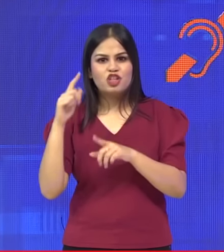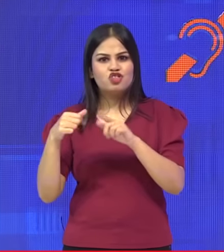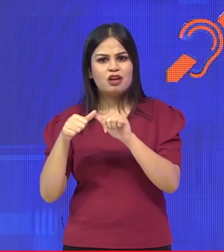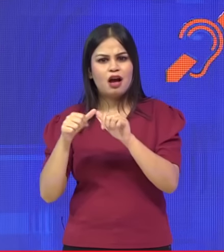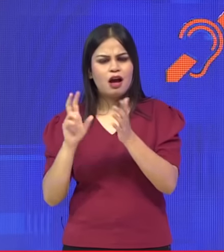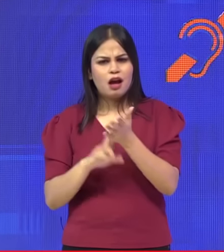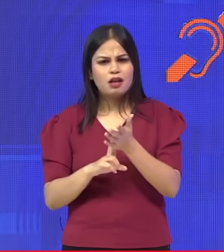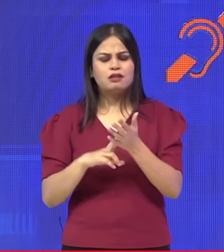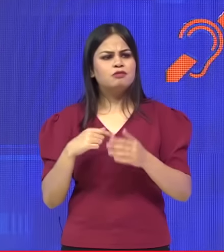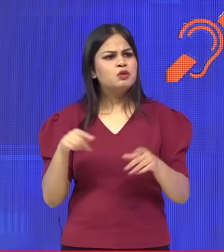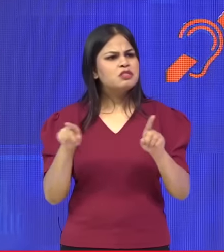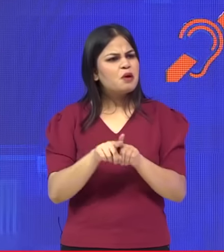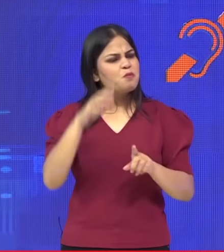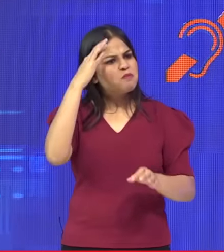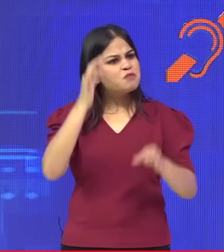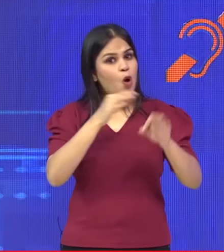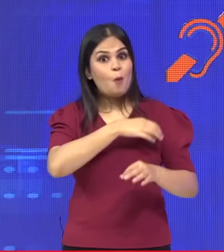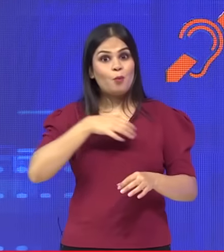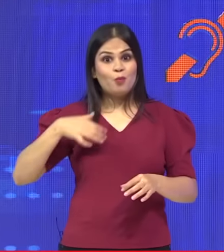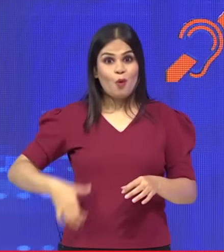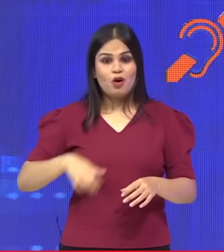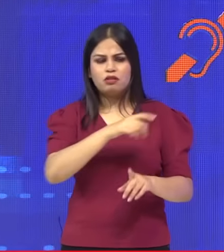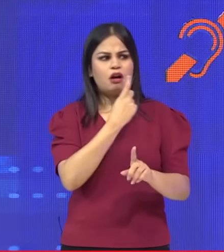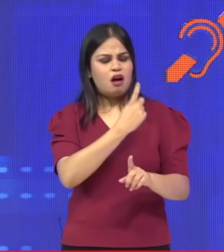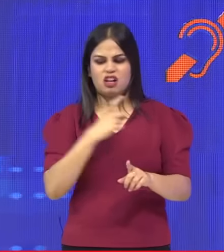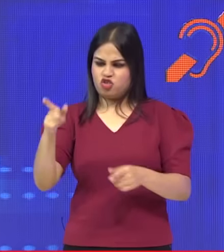बजरंगी भाईजान यह चेंज कर दो